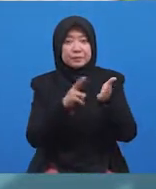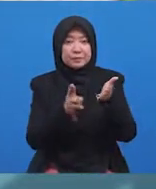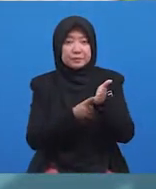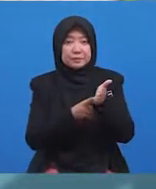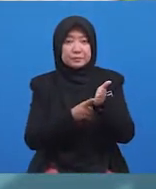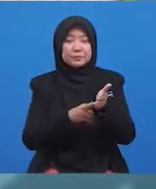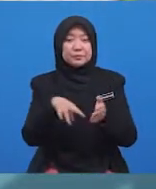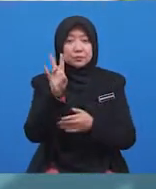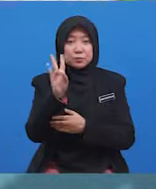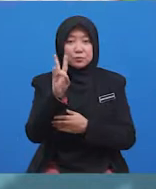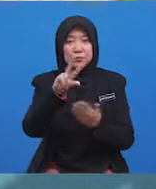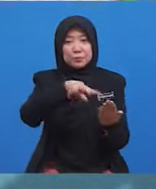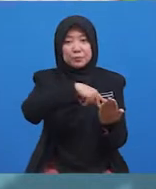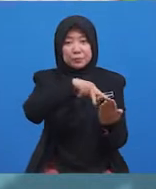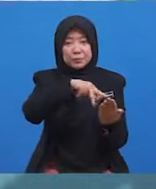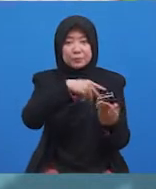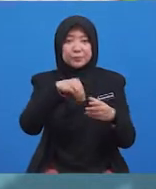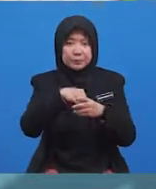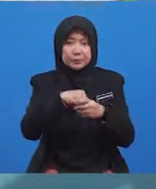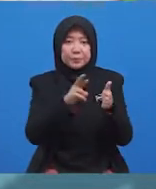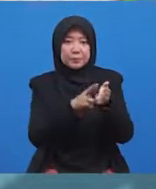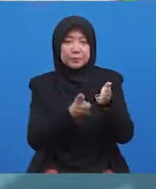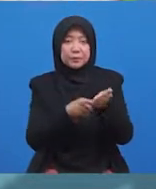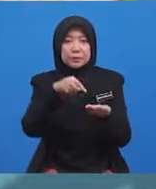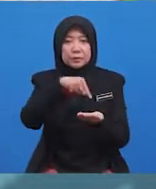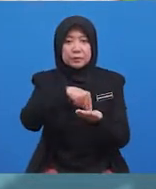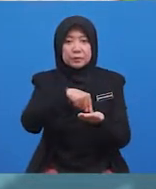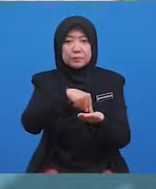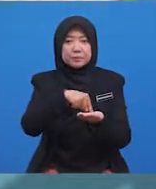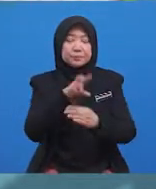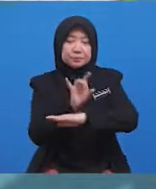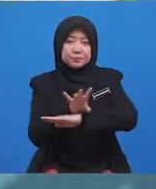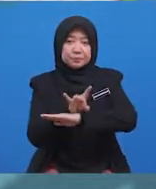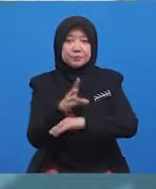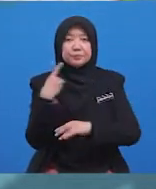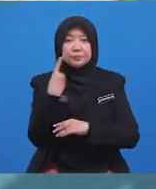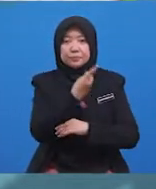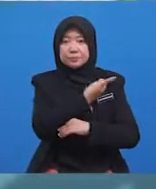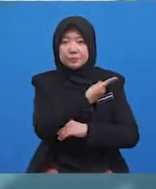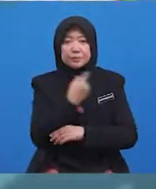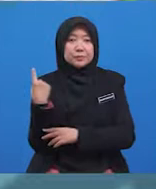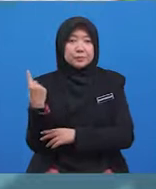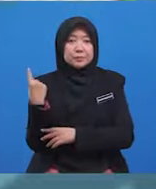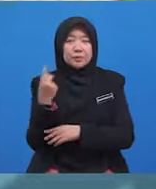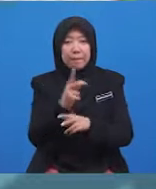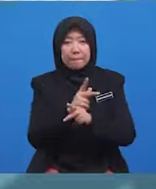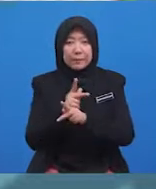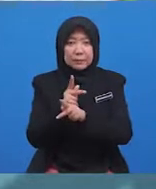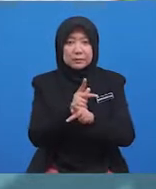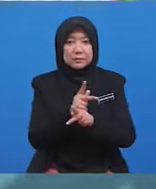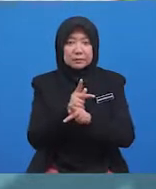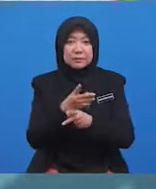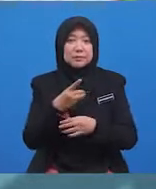ketujuh pantun. Dalam rangkap ini, penulis menasihati kita agar sentiasa menjaga diri